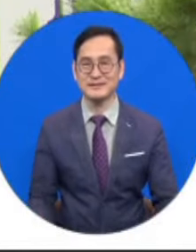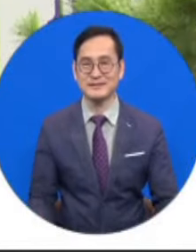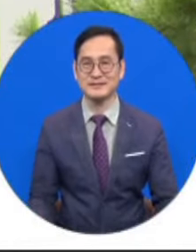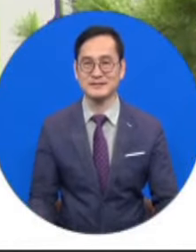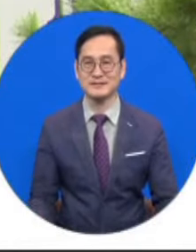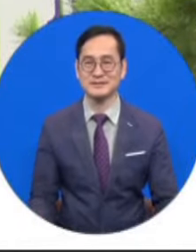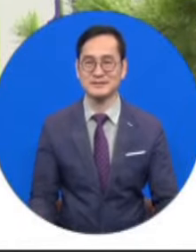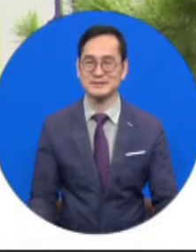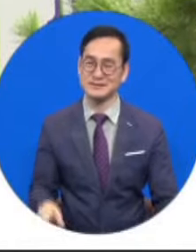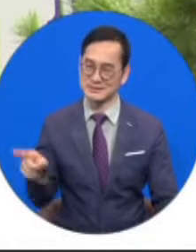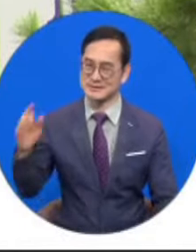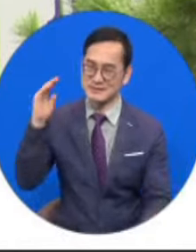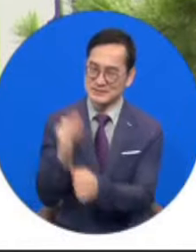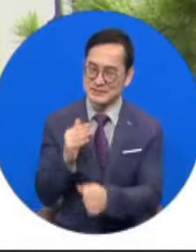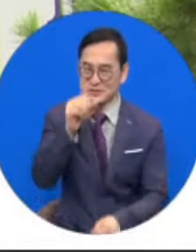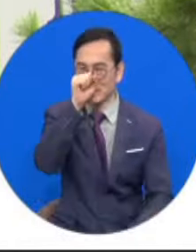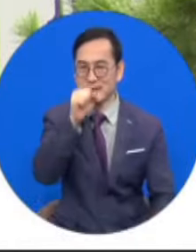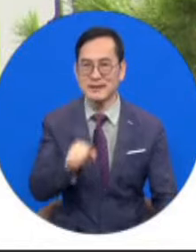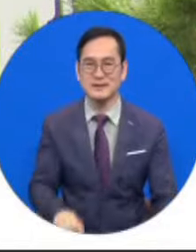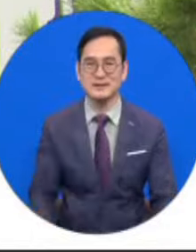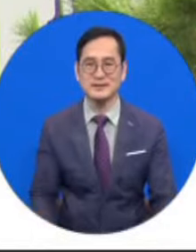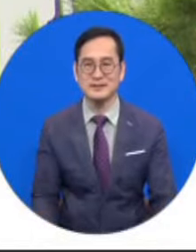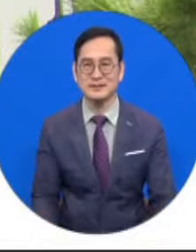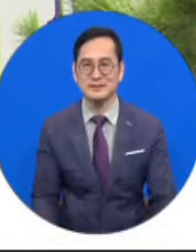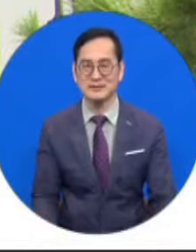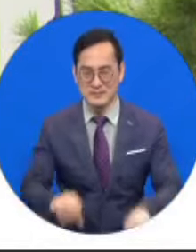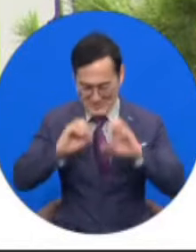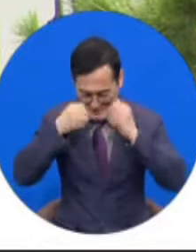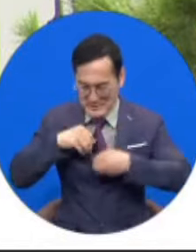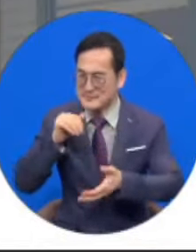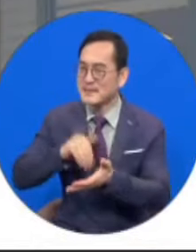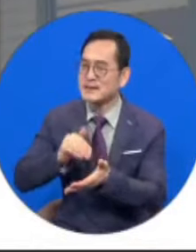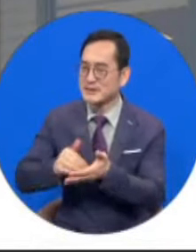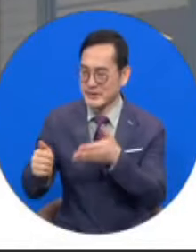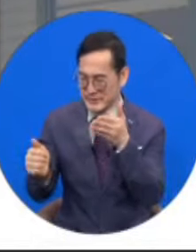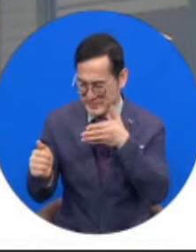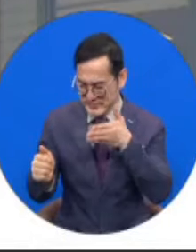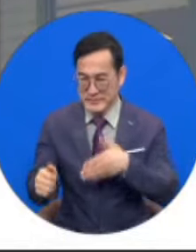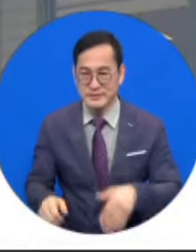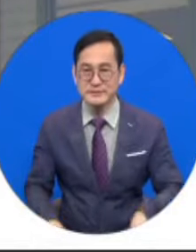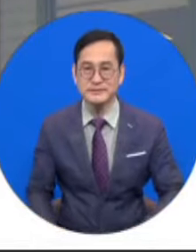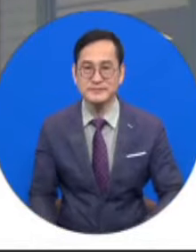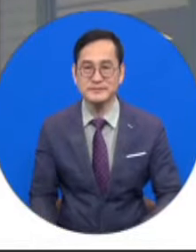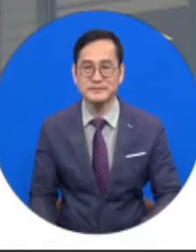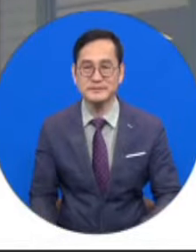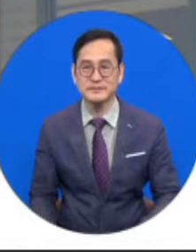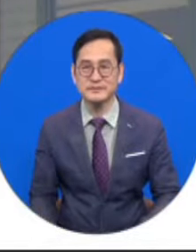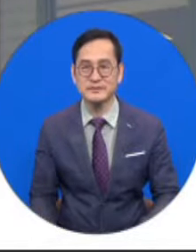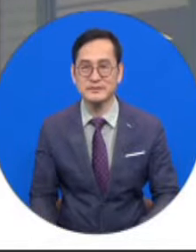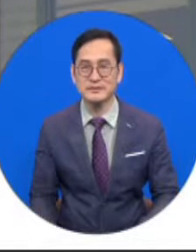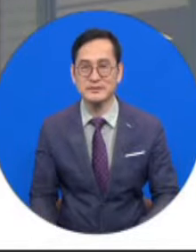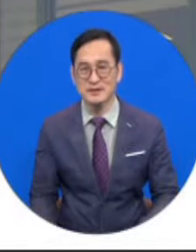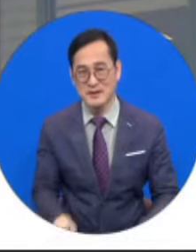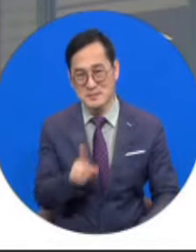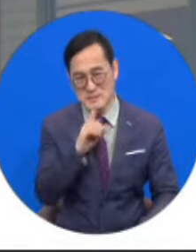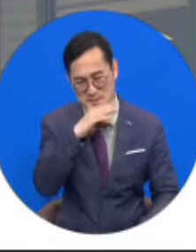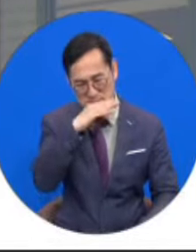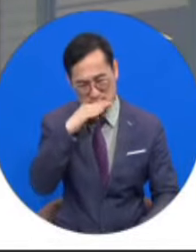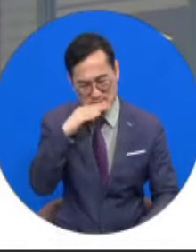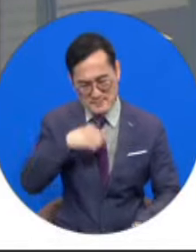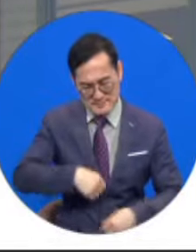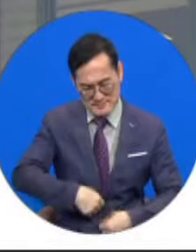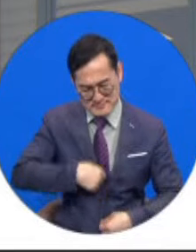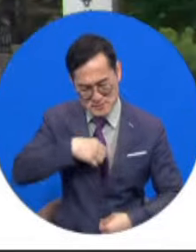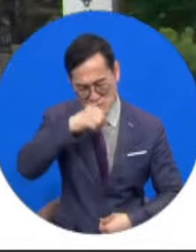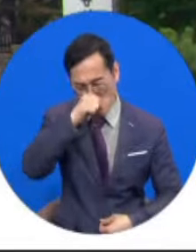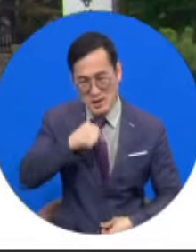치명적이 될 겁니다 그리고 스스로 돌아봐야 하고요 어 본인이 어떤 강의를 해야지 듣는 직원들에게